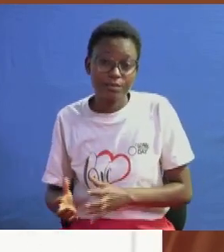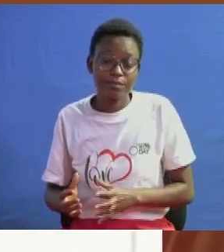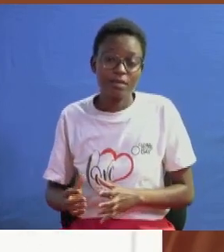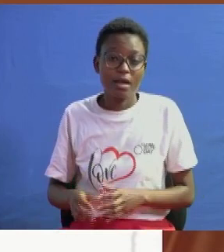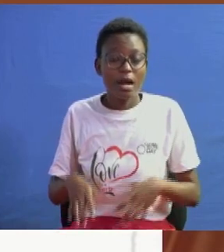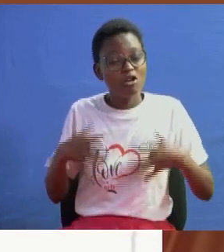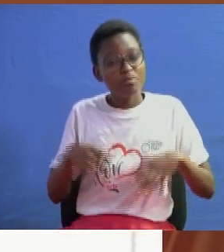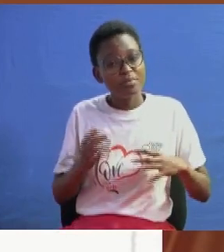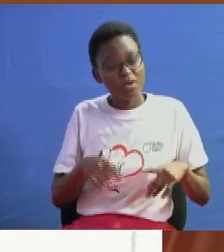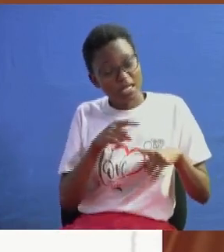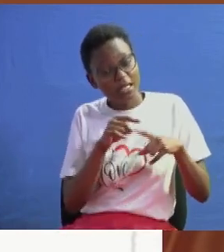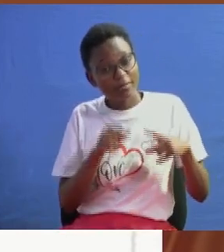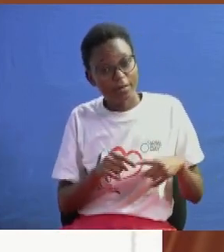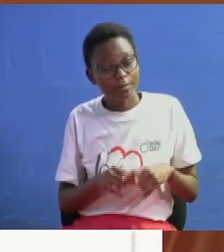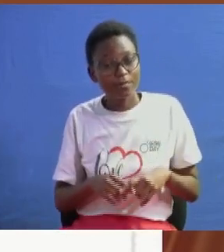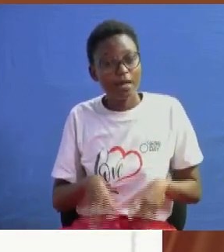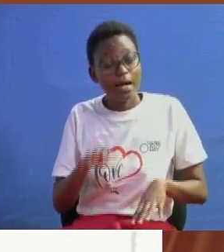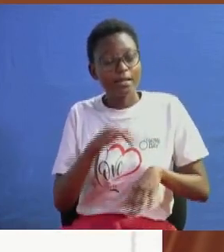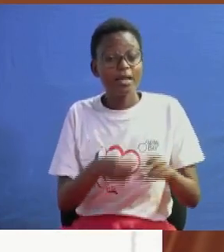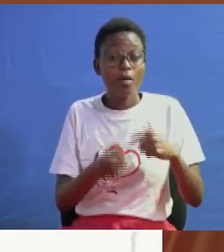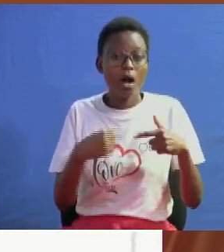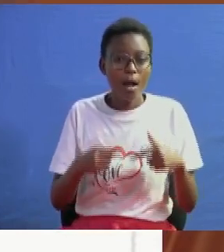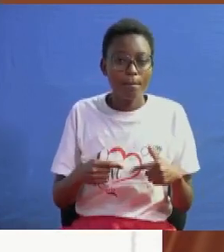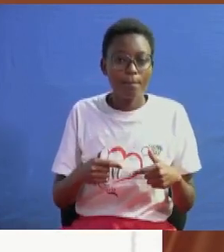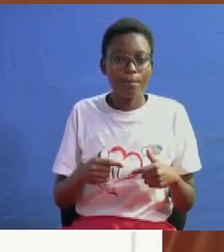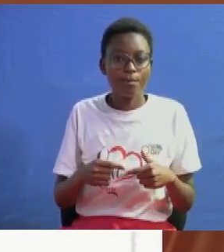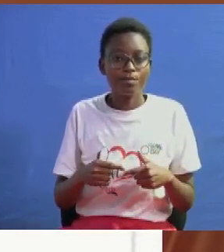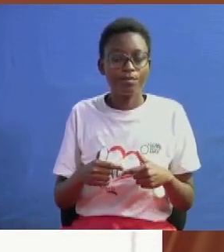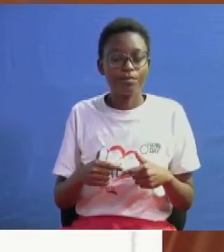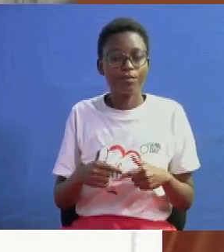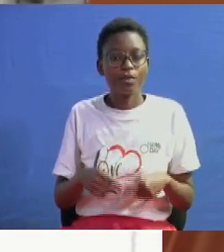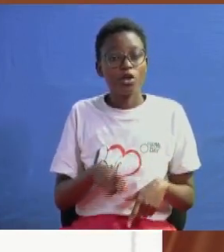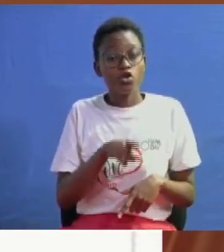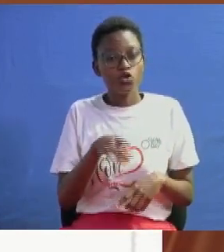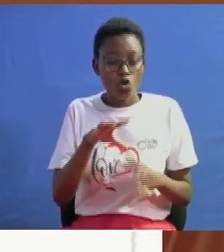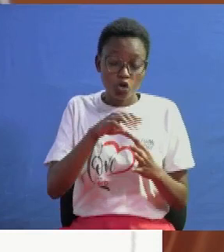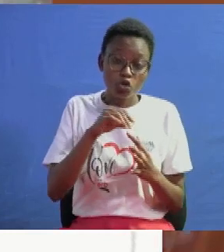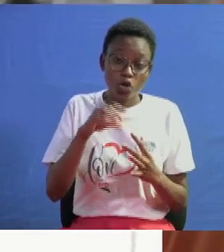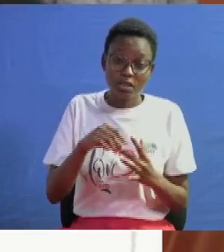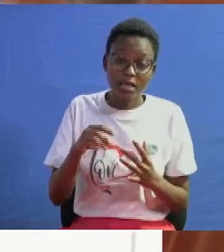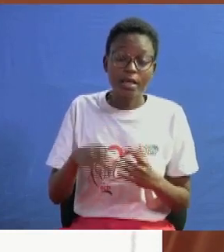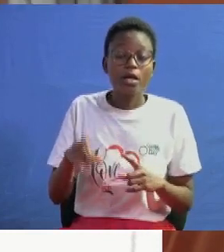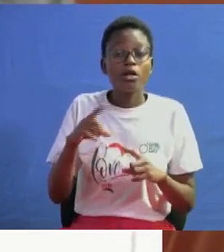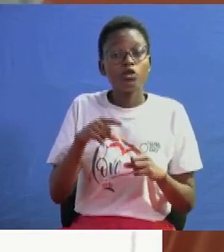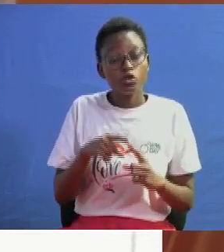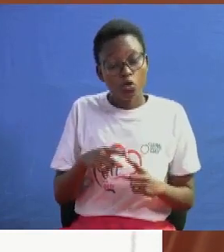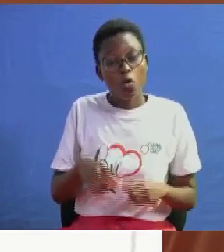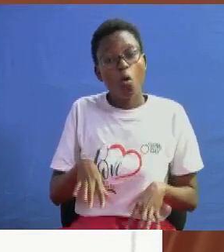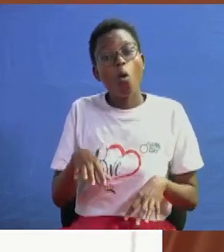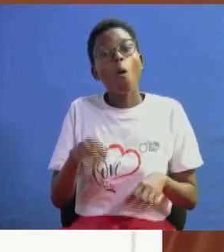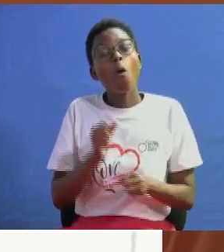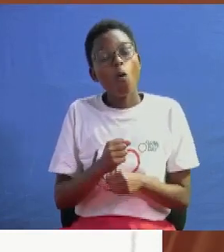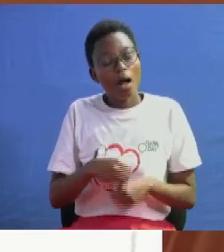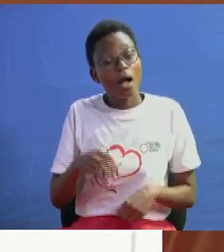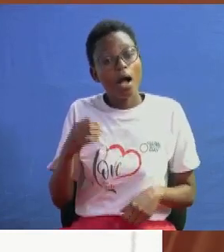wanagawanyana. Wakati itakuja, wewe kwanza ulichaguliwa kama MCA. Fanya kazi kama MCA